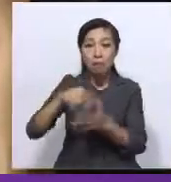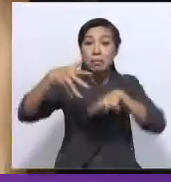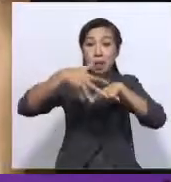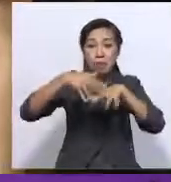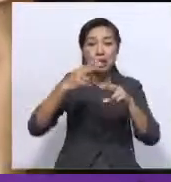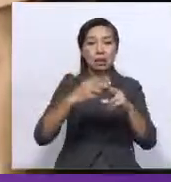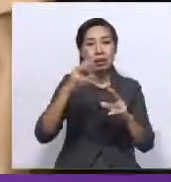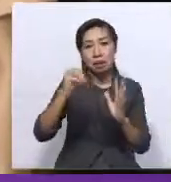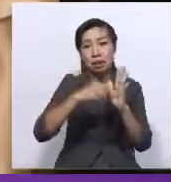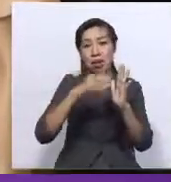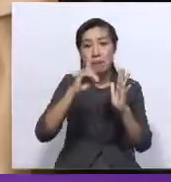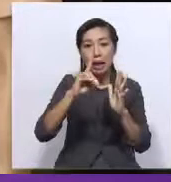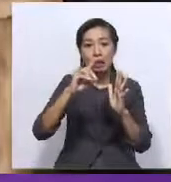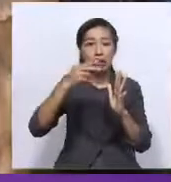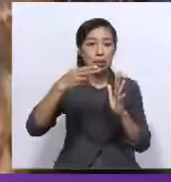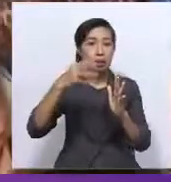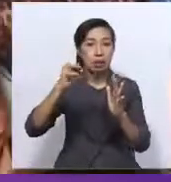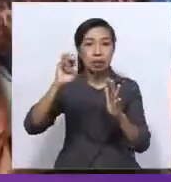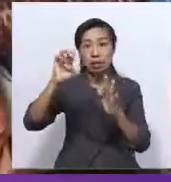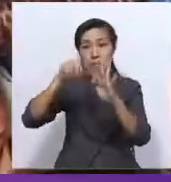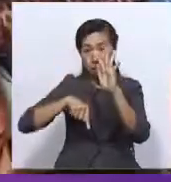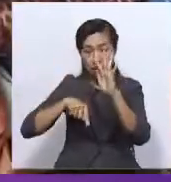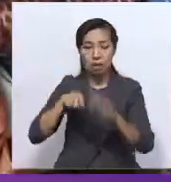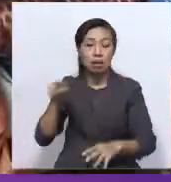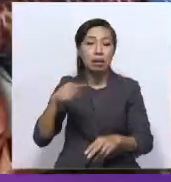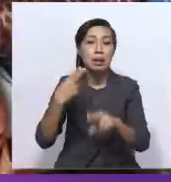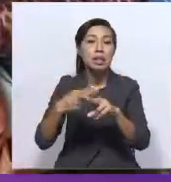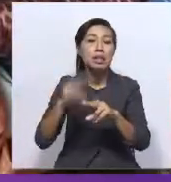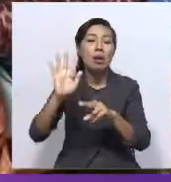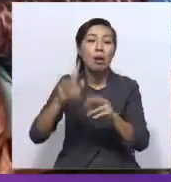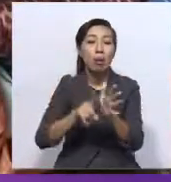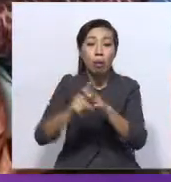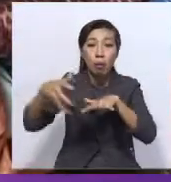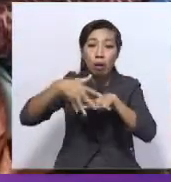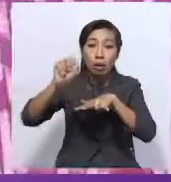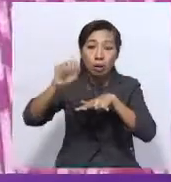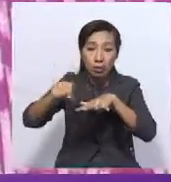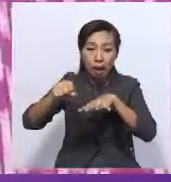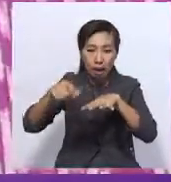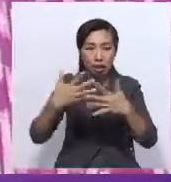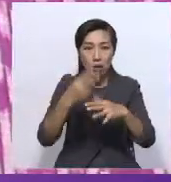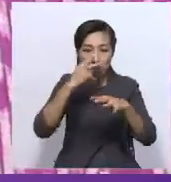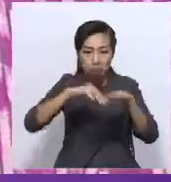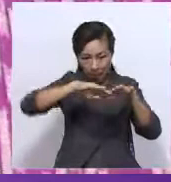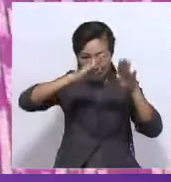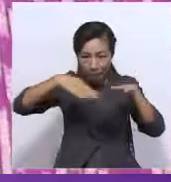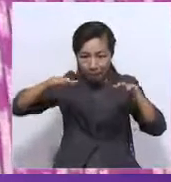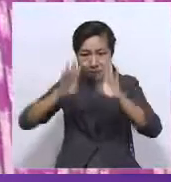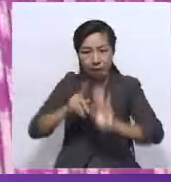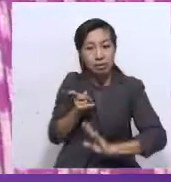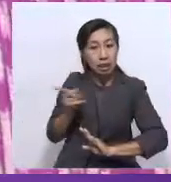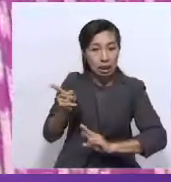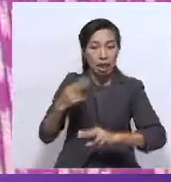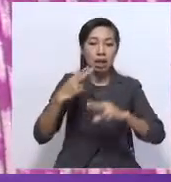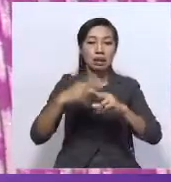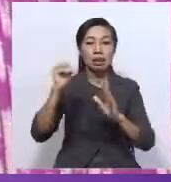ค่ะ ผ้าไหมมัดหมี่อันนี้คือผ้าไหมมัดหมี่เนี่ยเป็นชื่อเรียกลายมันหรือว่า เป็นลายค่ะเป็นลายเขาซึ่งเขาจะการ